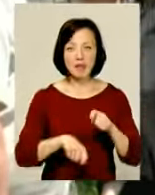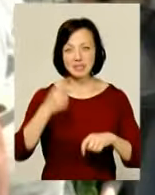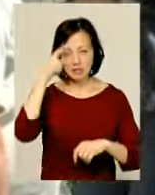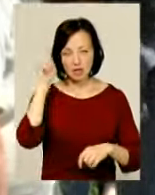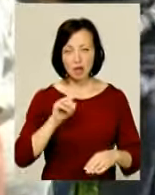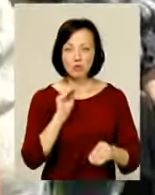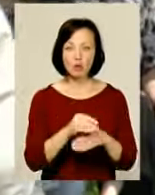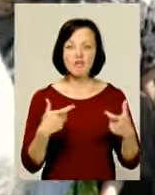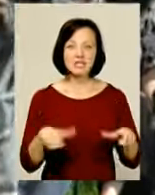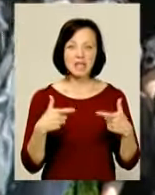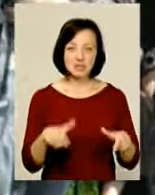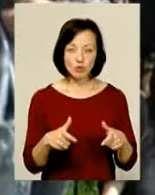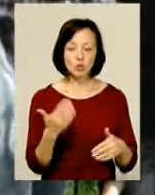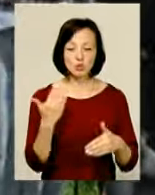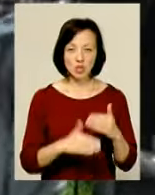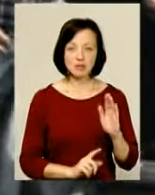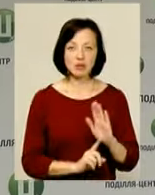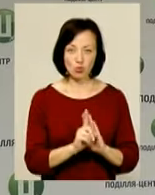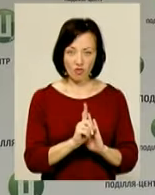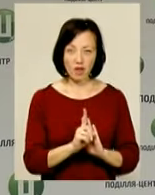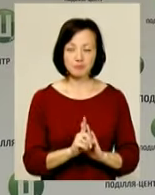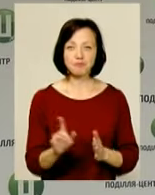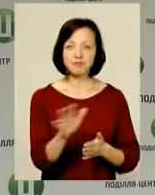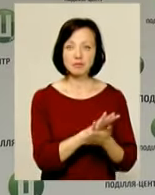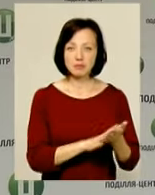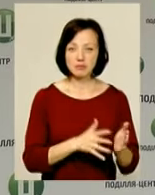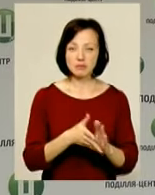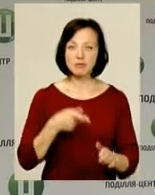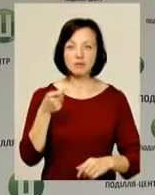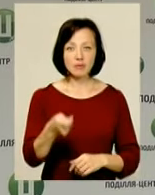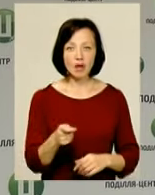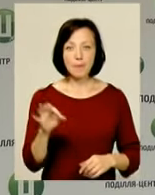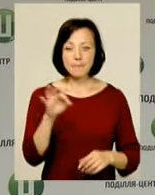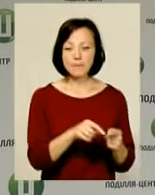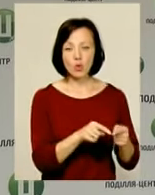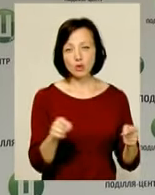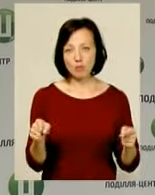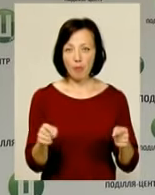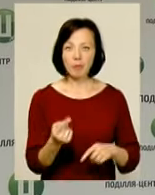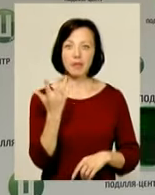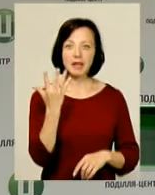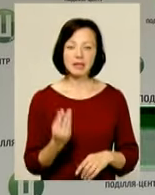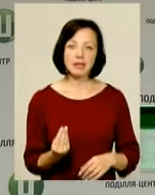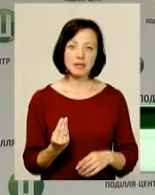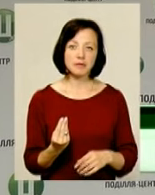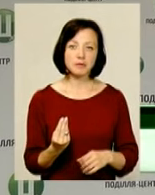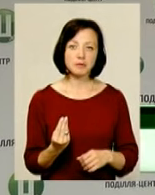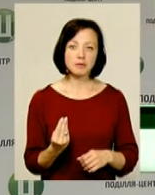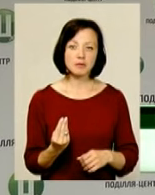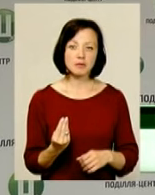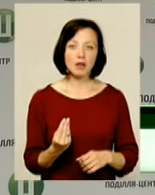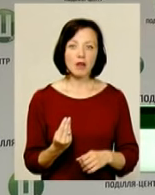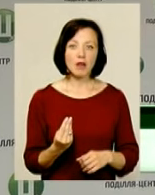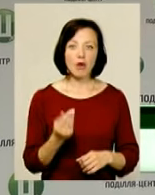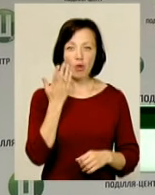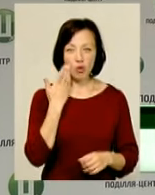під час додаткової сесії, яка вже стартувала. Заяви подаються протягом п'яти робочих днів з